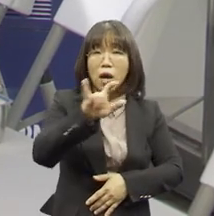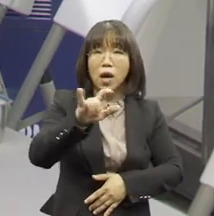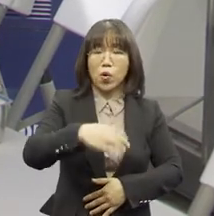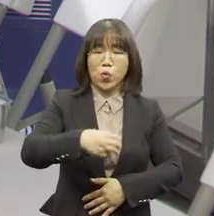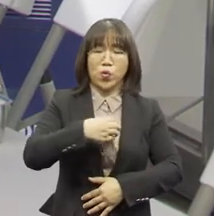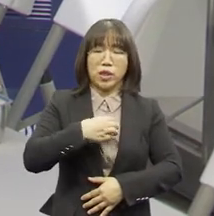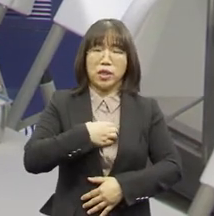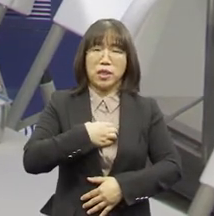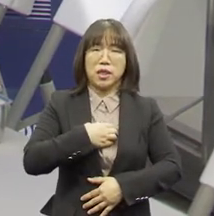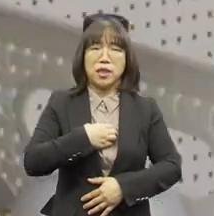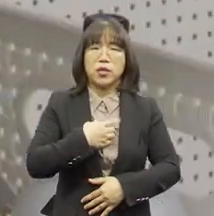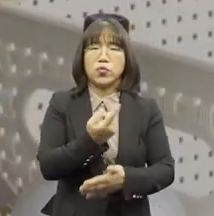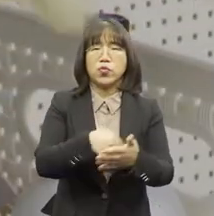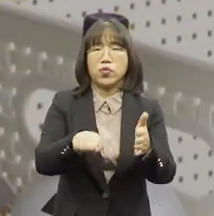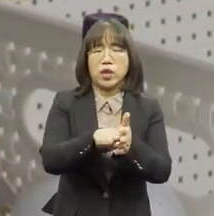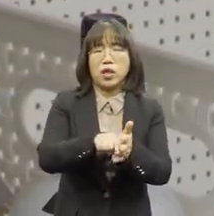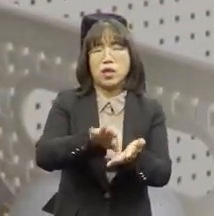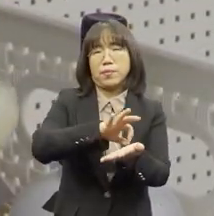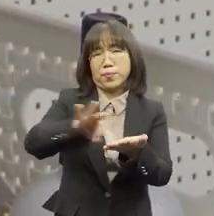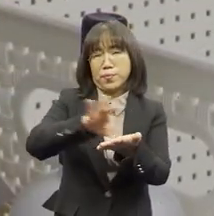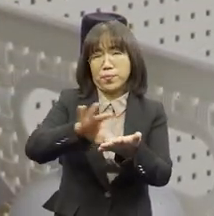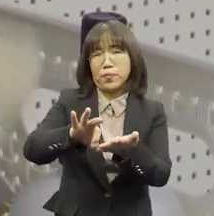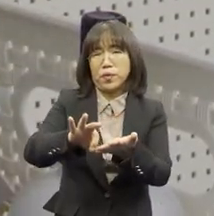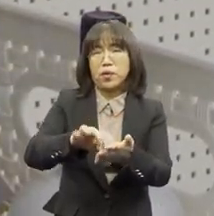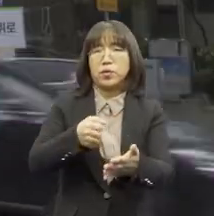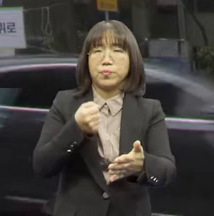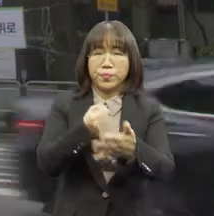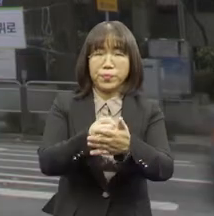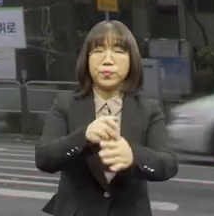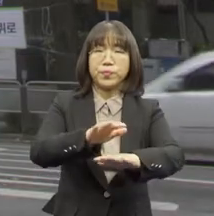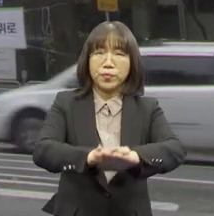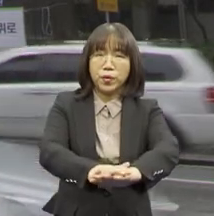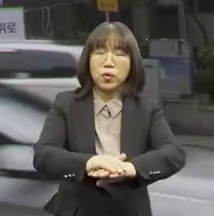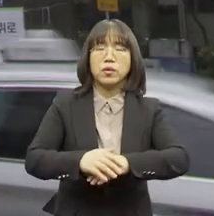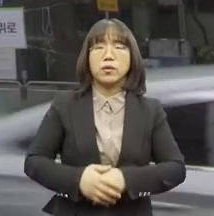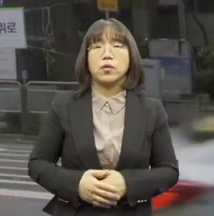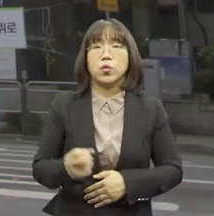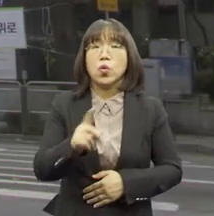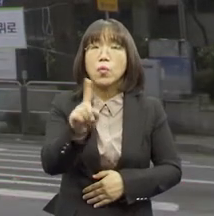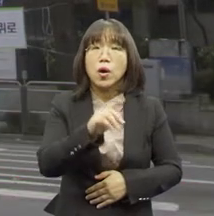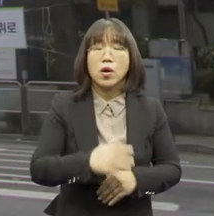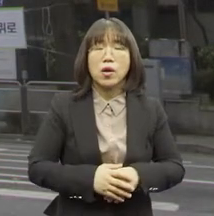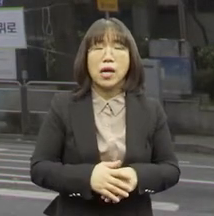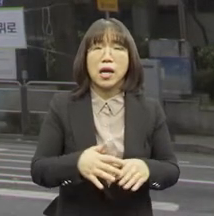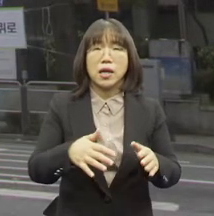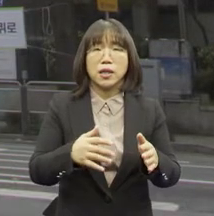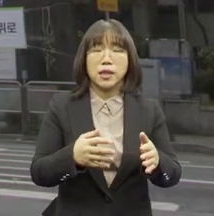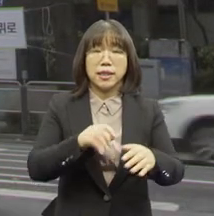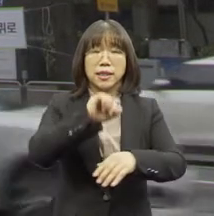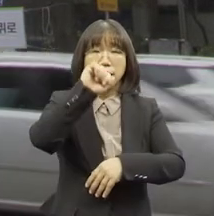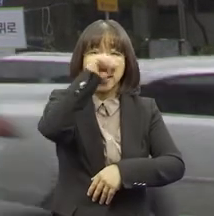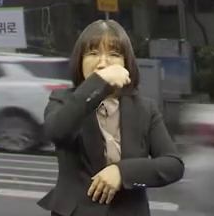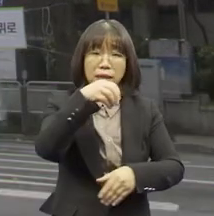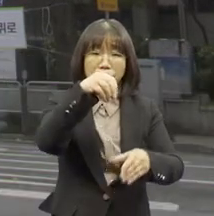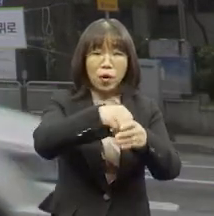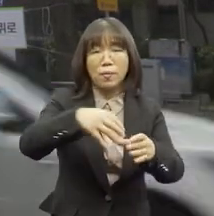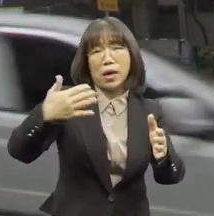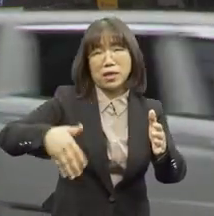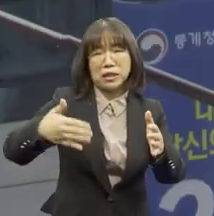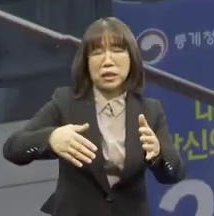알고 위기극복 사업비로 재편성 했습니다 한편 강서구는 불가피하게 편성 하지 못한 사업에